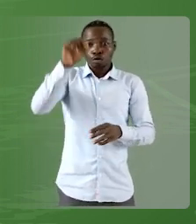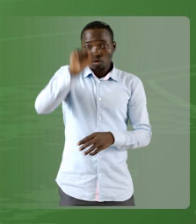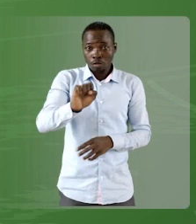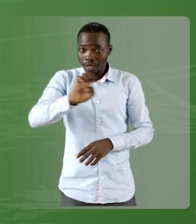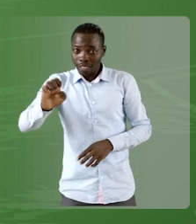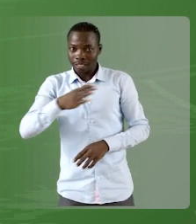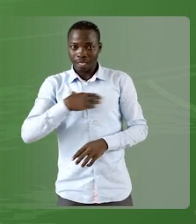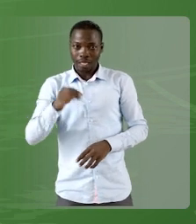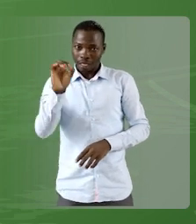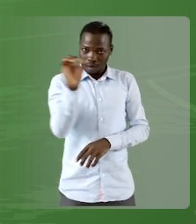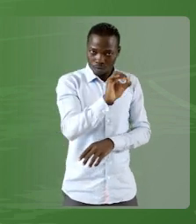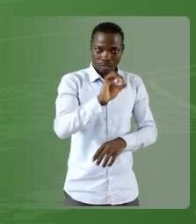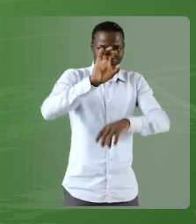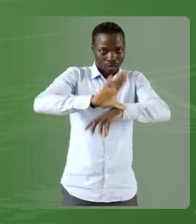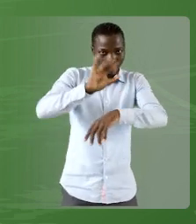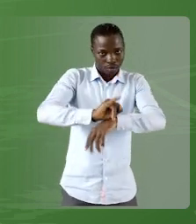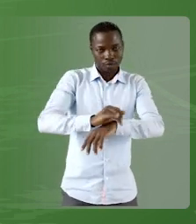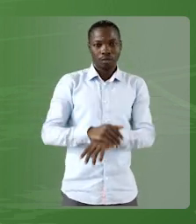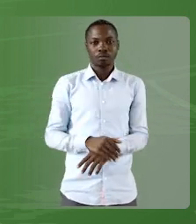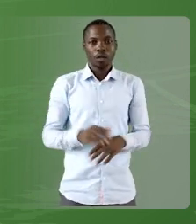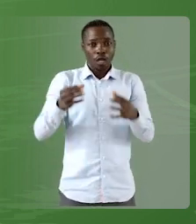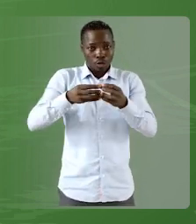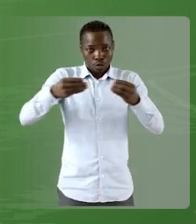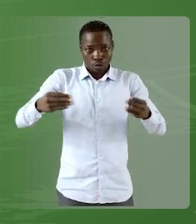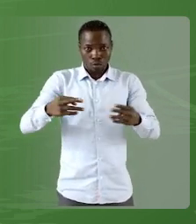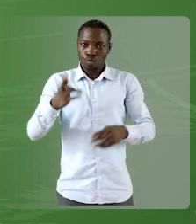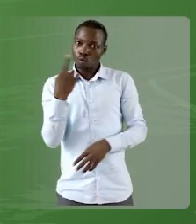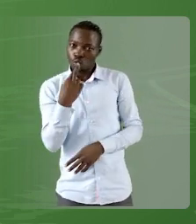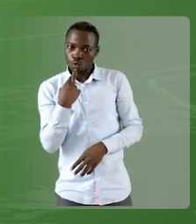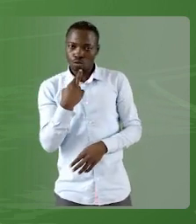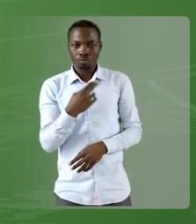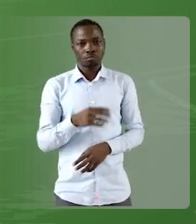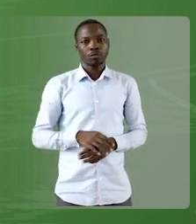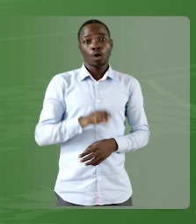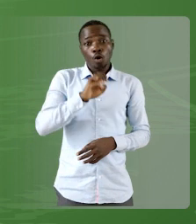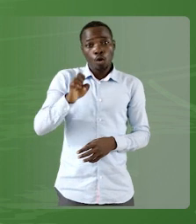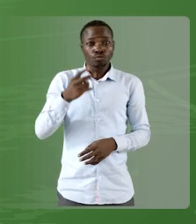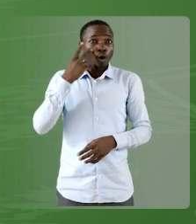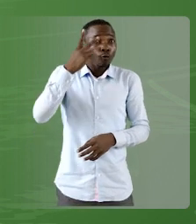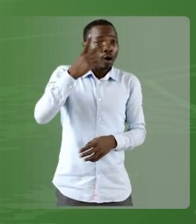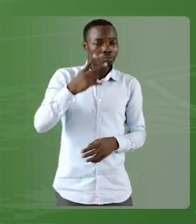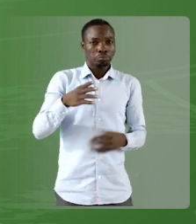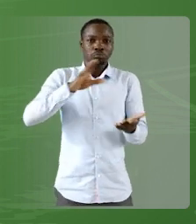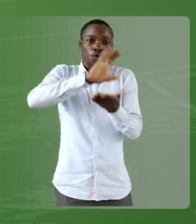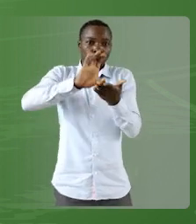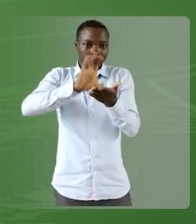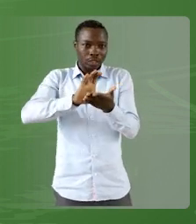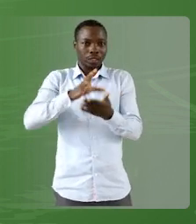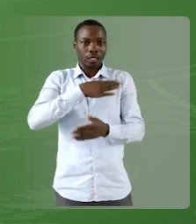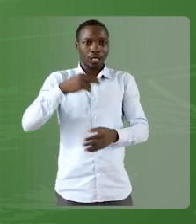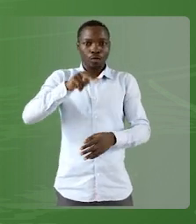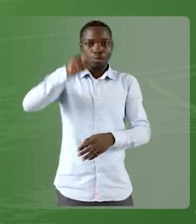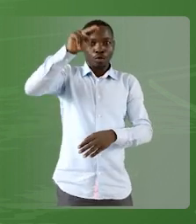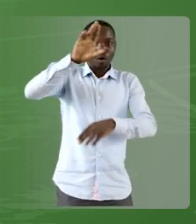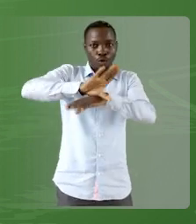et à l'ouest. Les sols ferrugineux sont plutôt, eux, situés au centre et au nord.